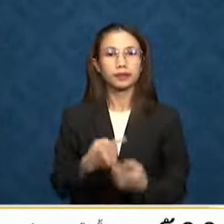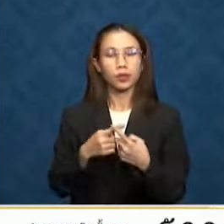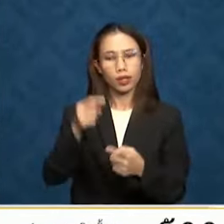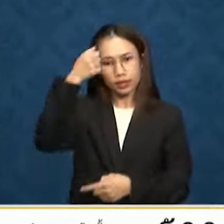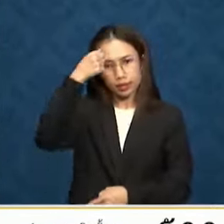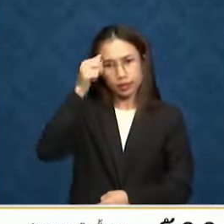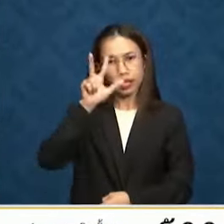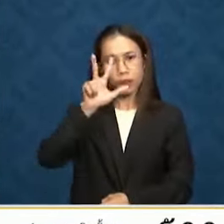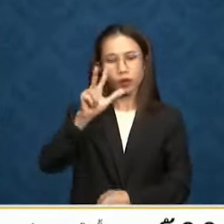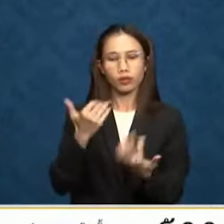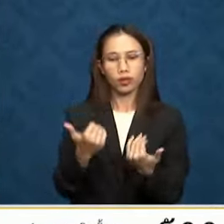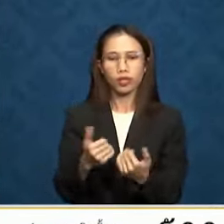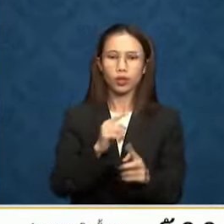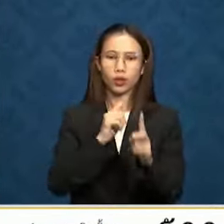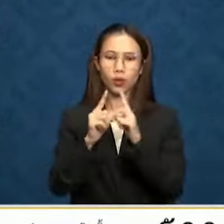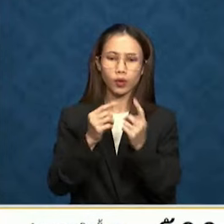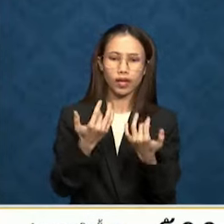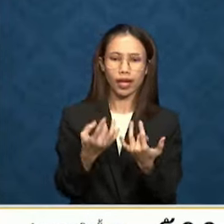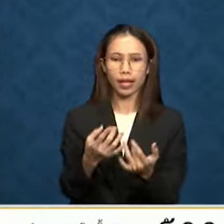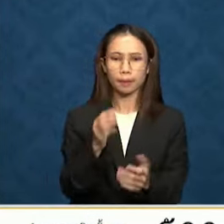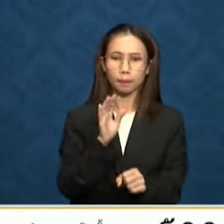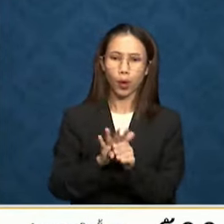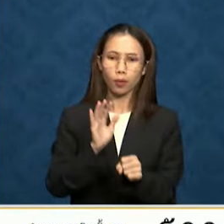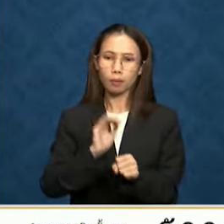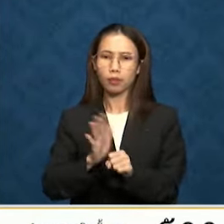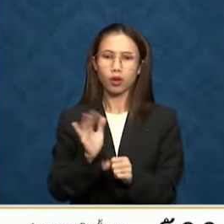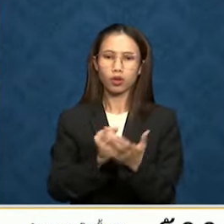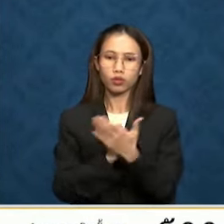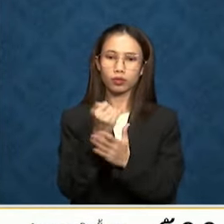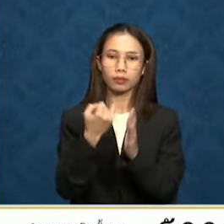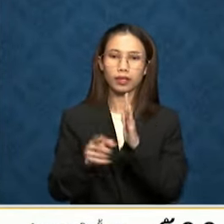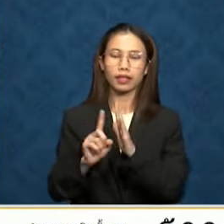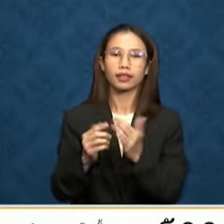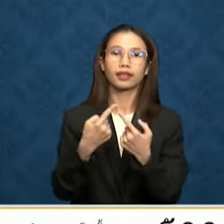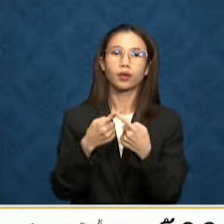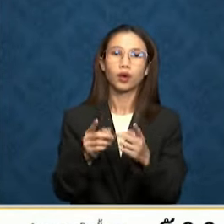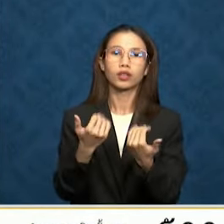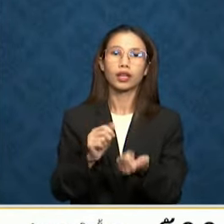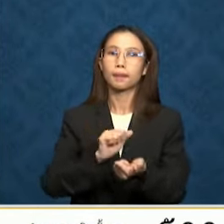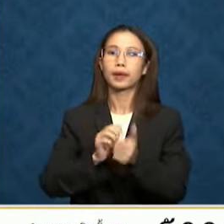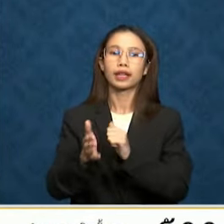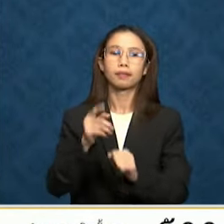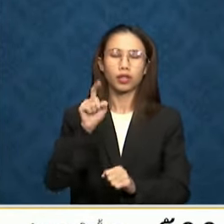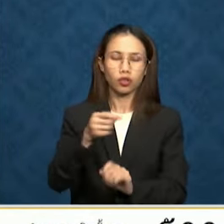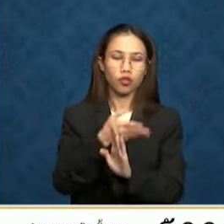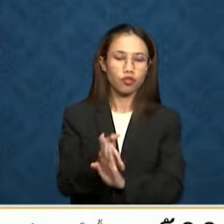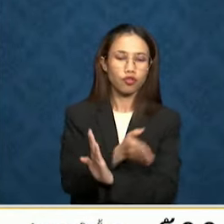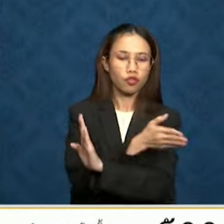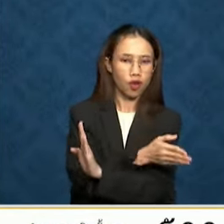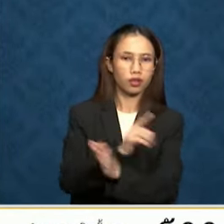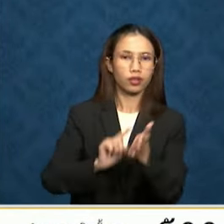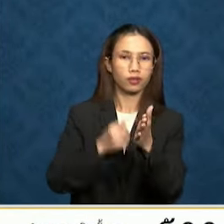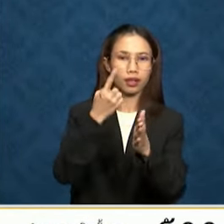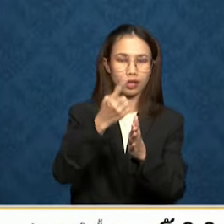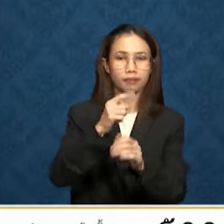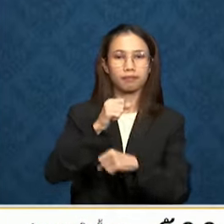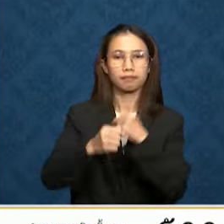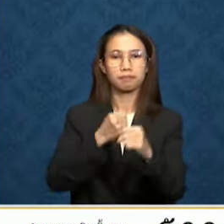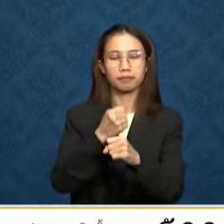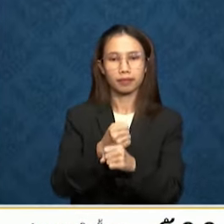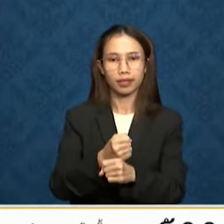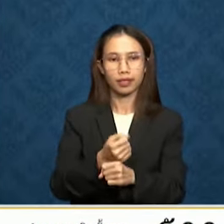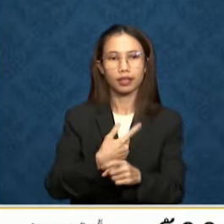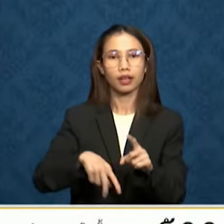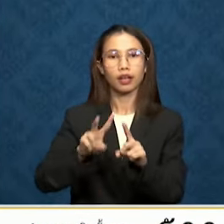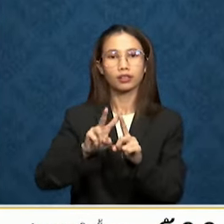วันนี้เนี่ยเรามาพูดกันว่าอะไรมันไม่พออะไรมันไม่ถูกต้องนะคะแต่ว่ามันไม่ทันแล้วค่ะมันควรที่จะพูดกันตั้งแต่ตอนต้นปีข้อ